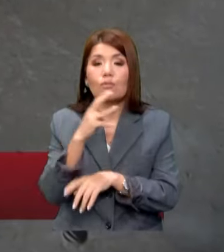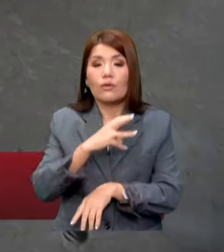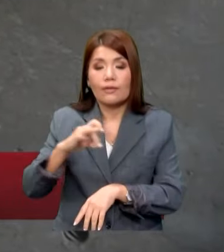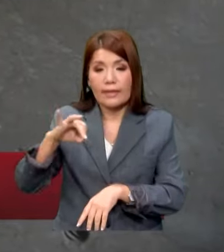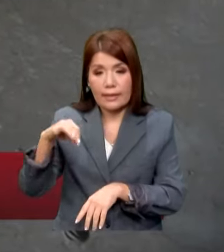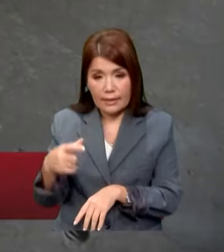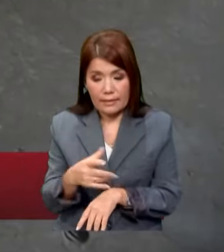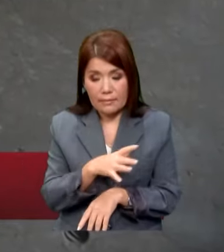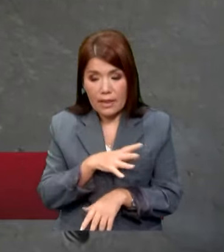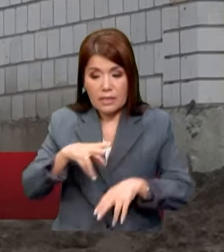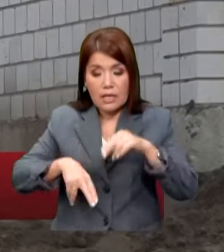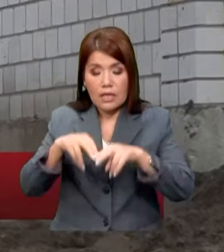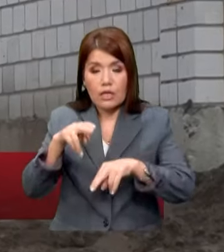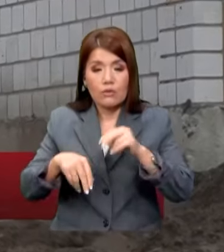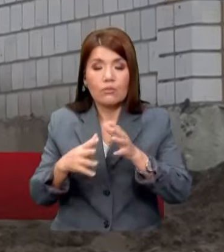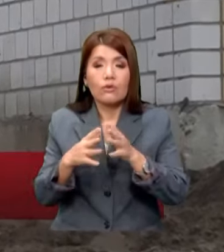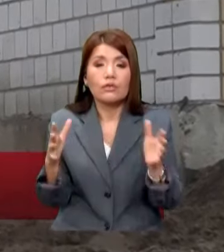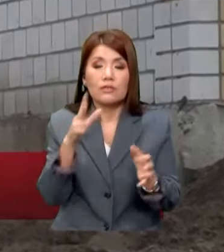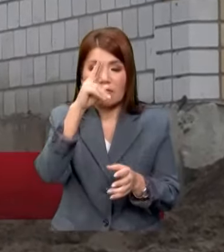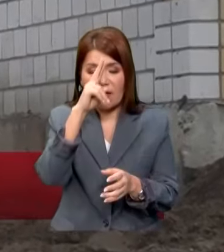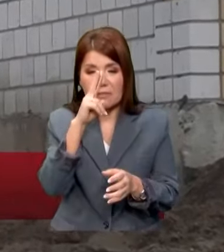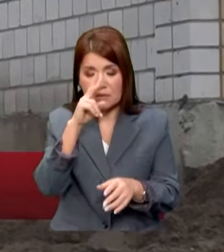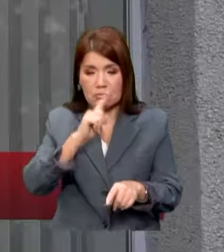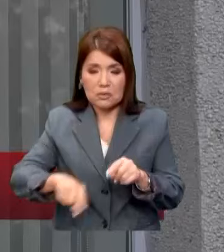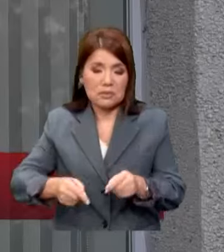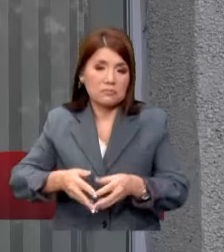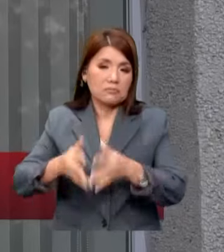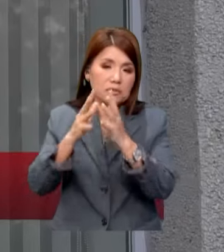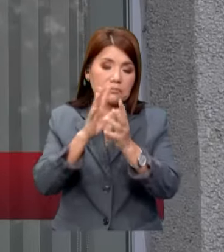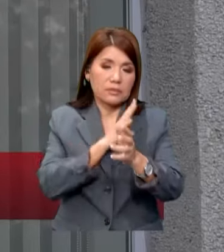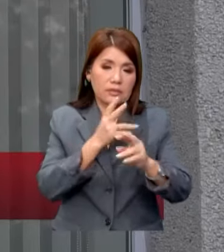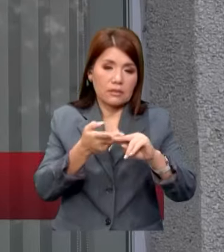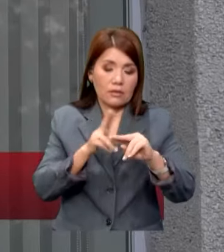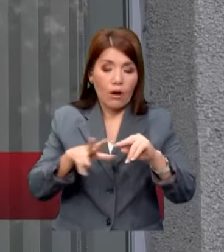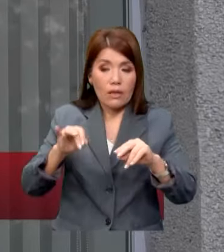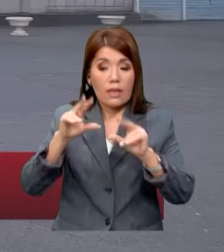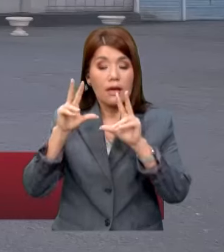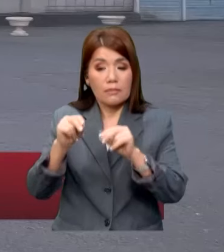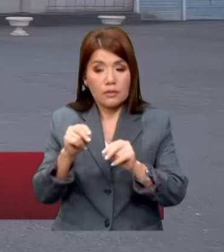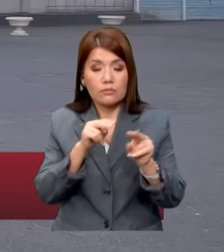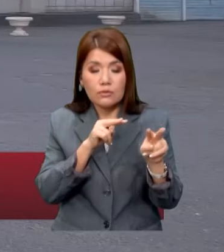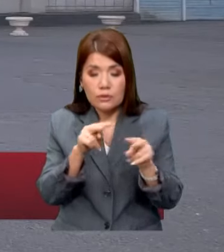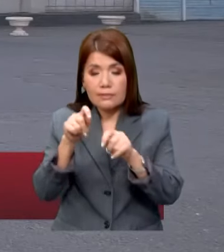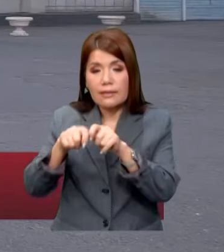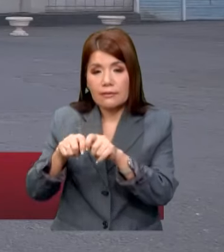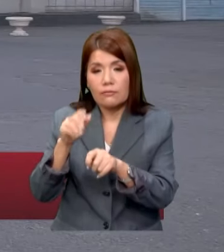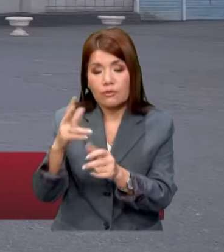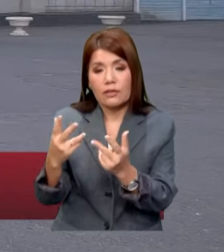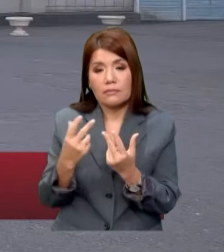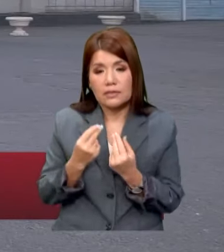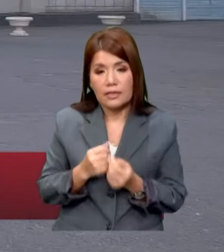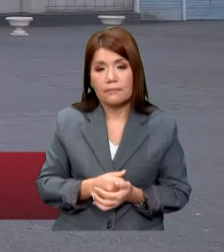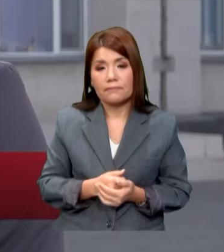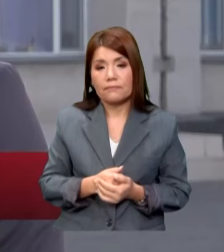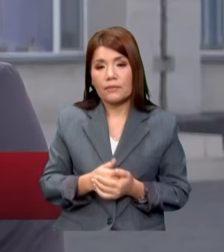миллионов тенге. На строительство ушло буквально 2 месяца. В акимате Актугайского района пообещали держать ситуацию на собственном контроле.